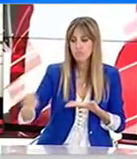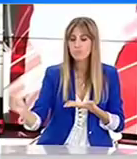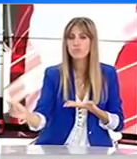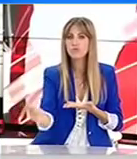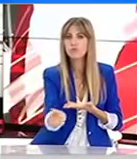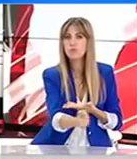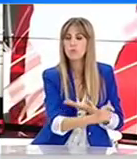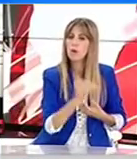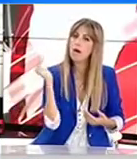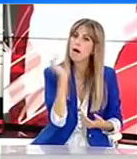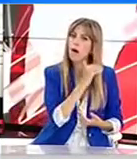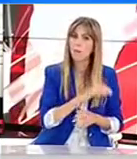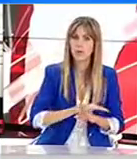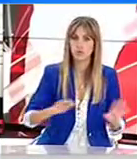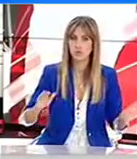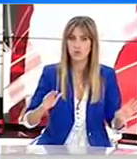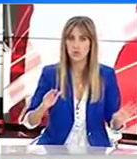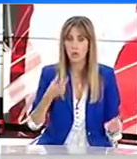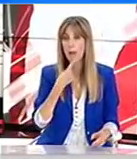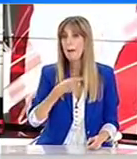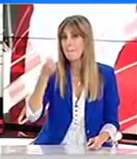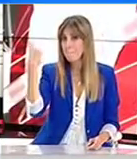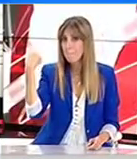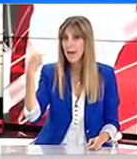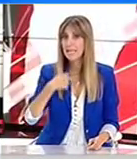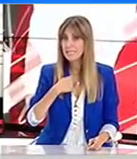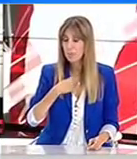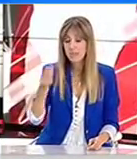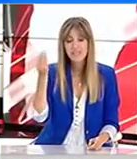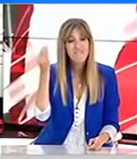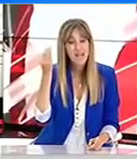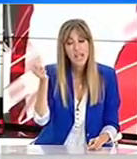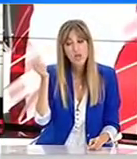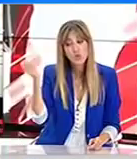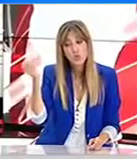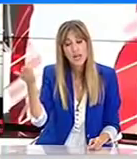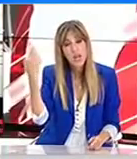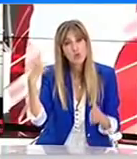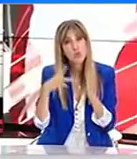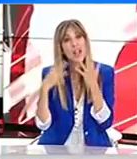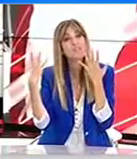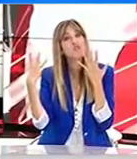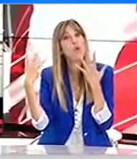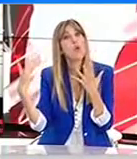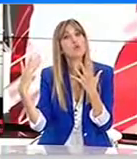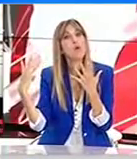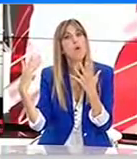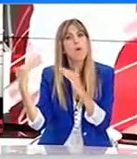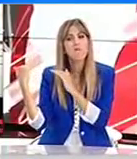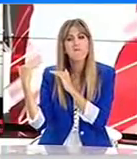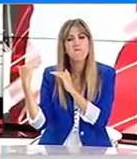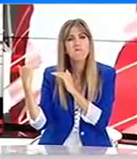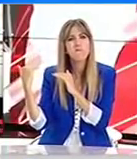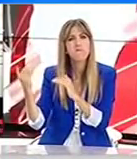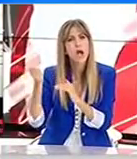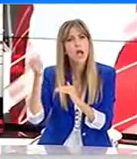χρέη που ήταν από το 2008 απλήρωτα. Αυτό έχει δημιουργήσει βεβαίως μια